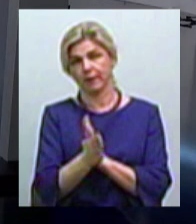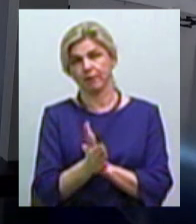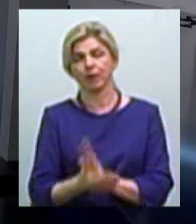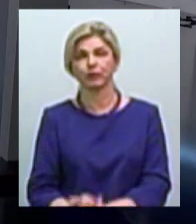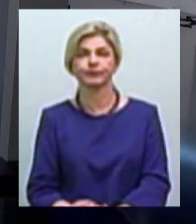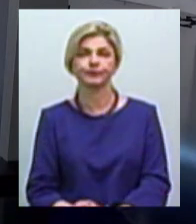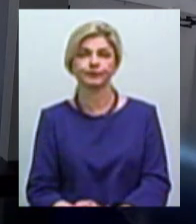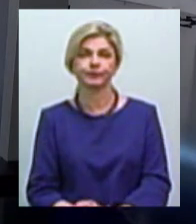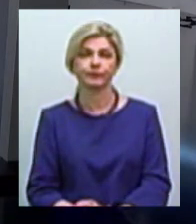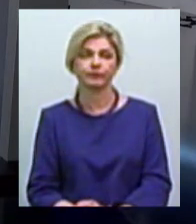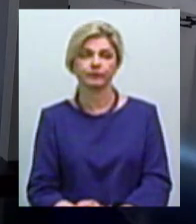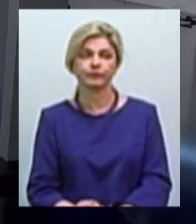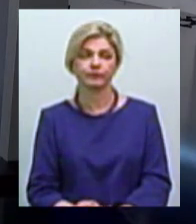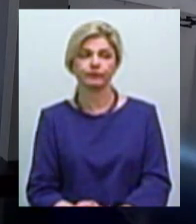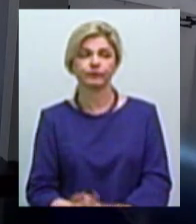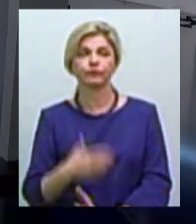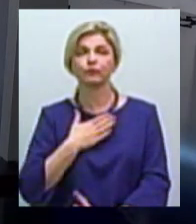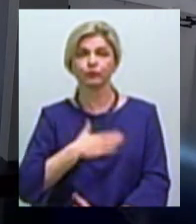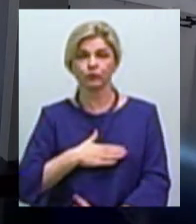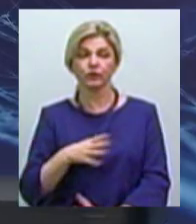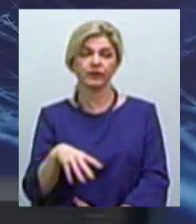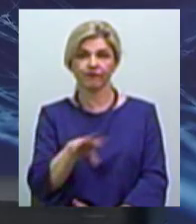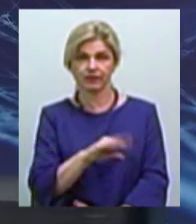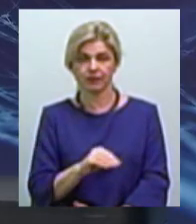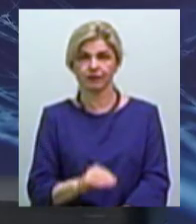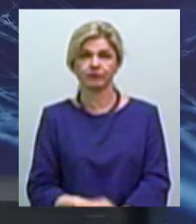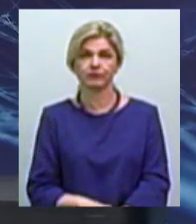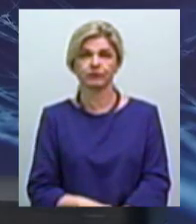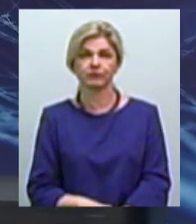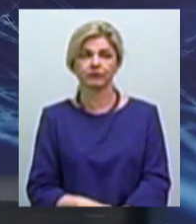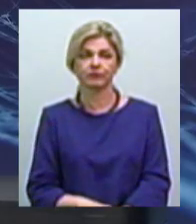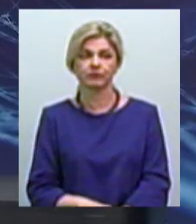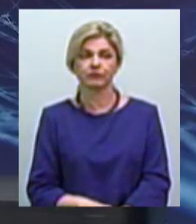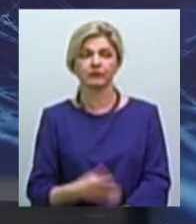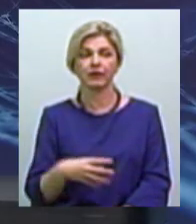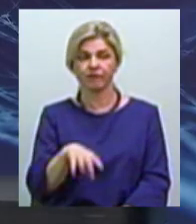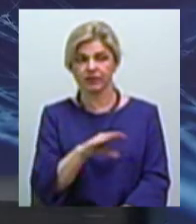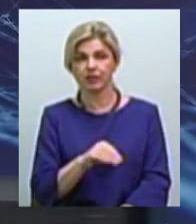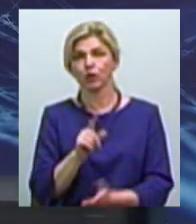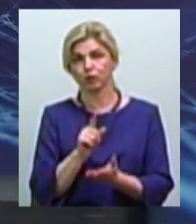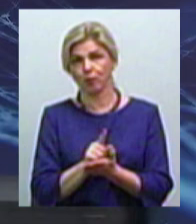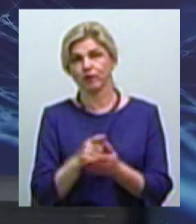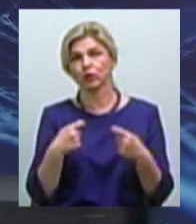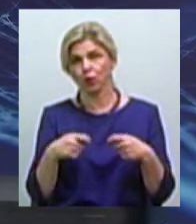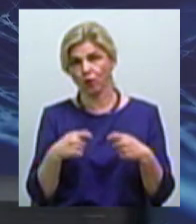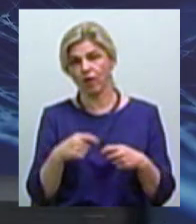поруч? Тобто задовольнити усіх. Чи можна всі це зробити? Повинні торгувати в ринках.